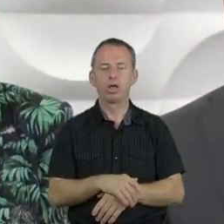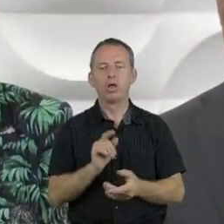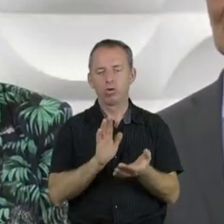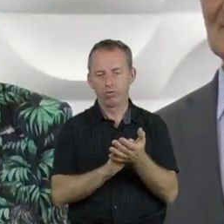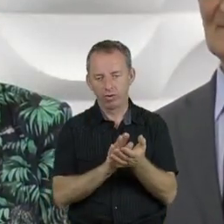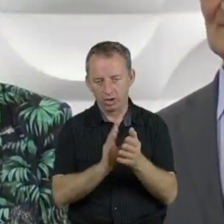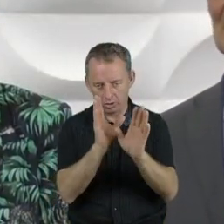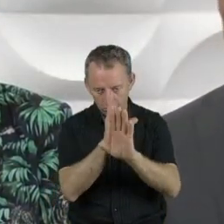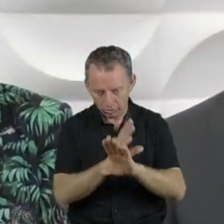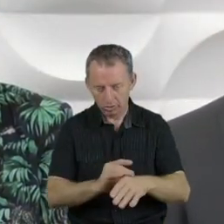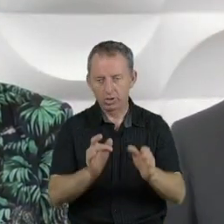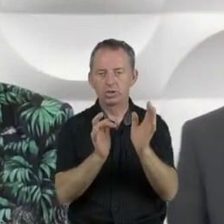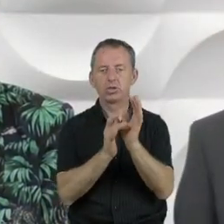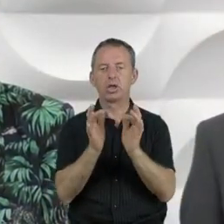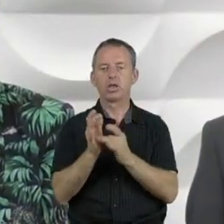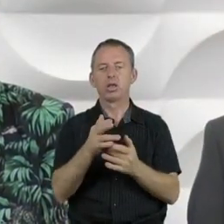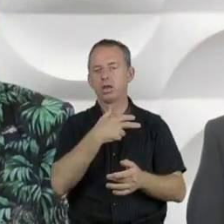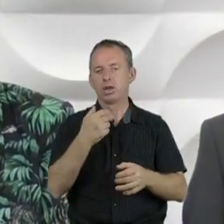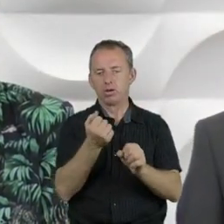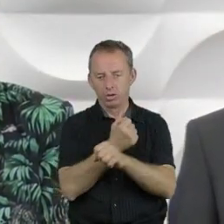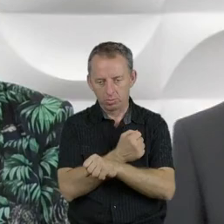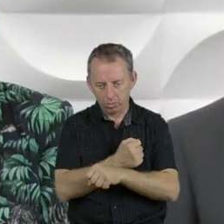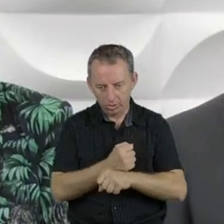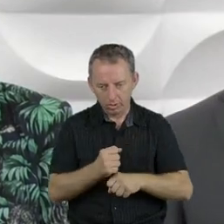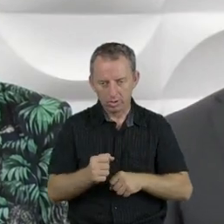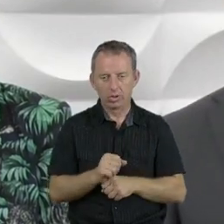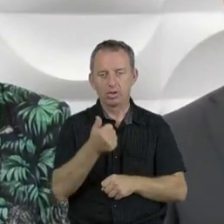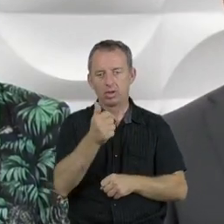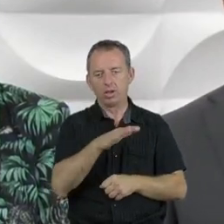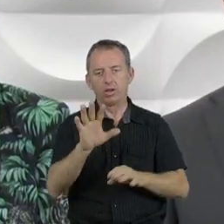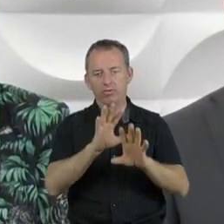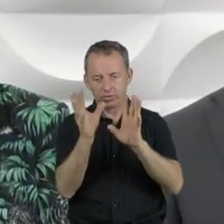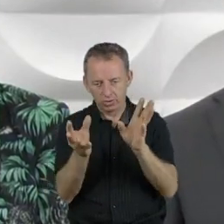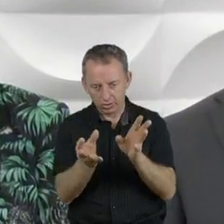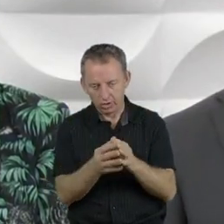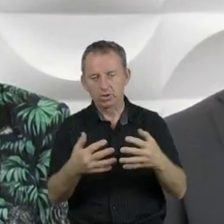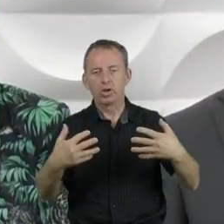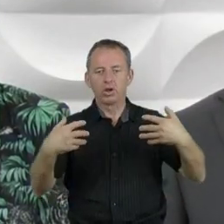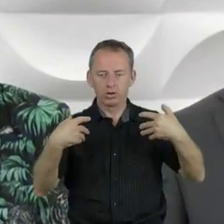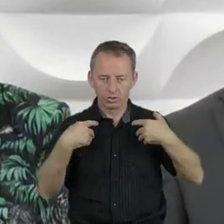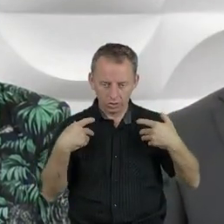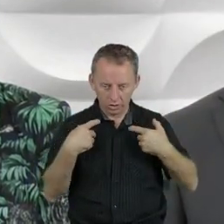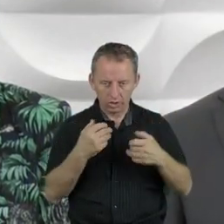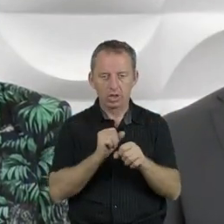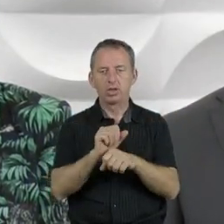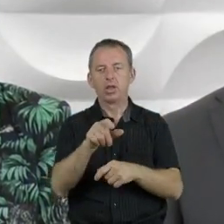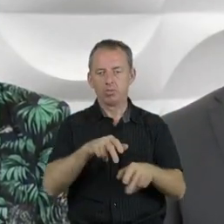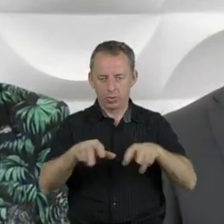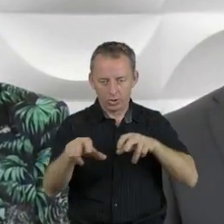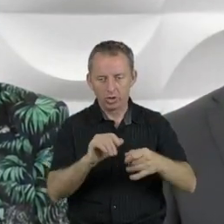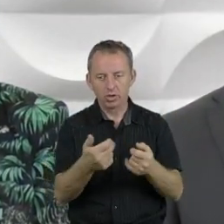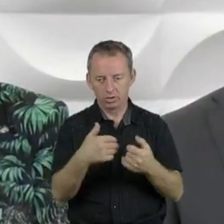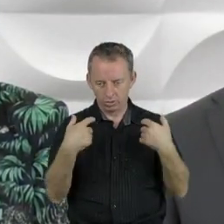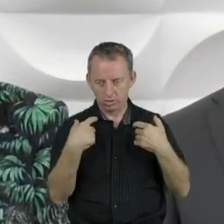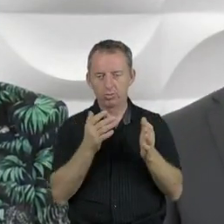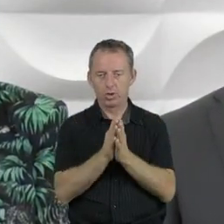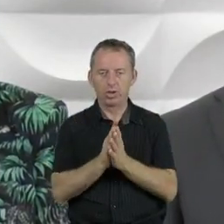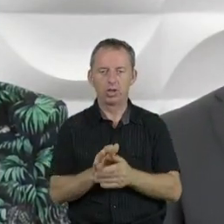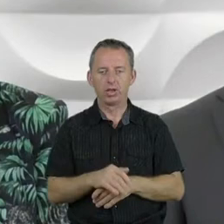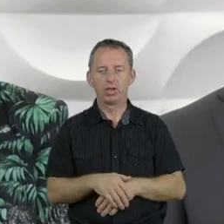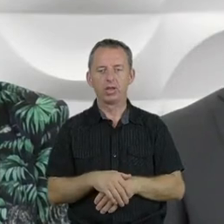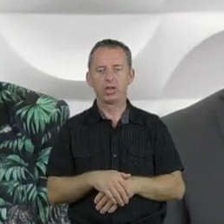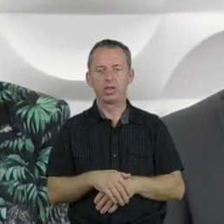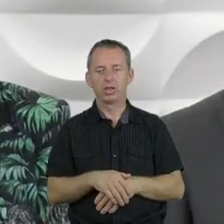chwale i czci Jezusa Chrystusa, naszego Zbawiciela, dzięki któremu wszyscy żyjemy, jesteśmy tutaj, poruszamy się i myślimy. Niech